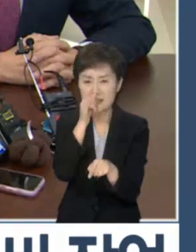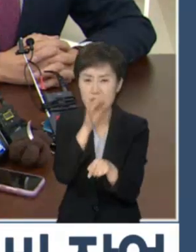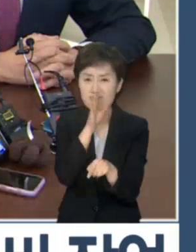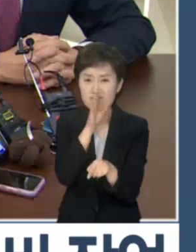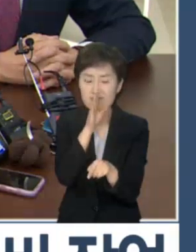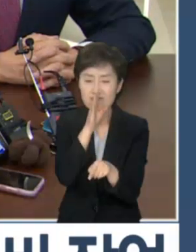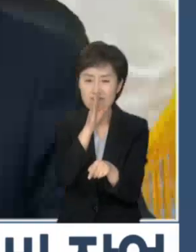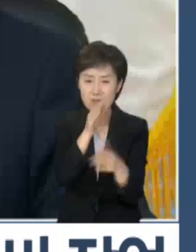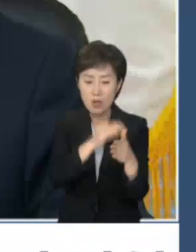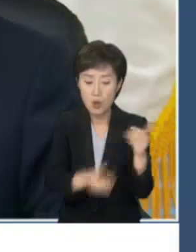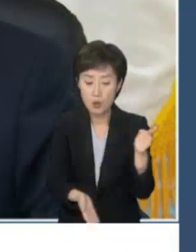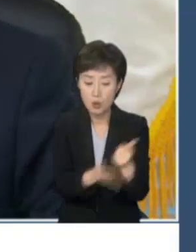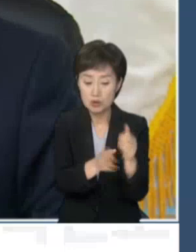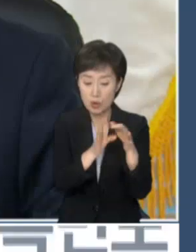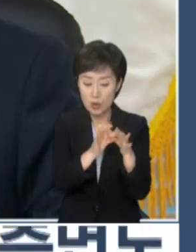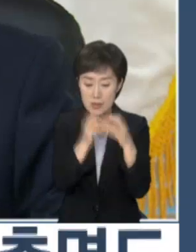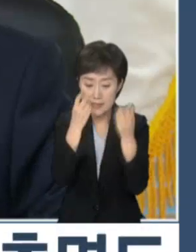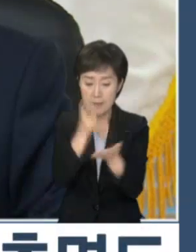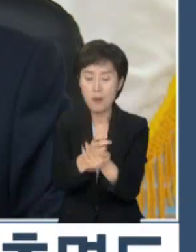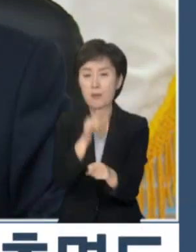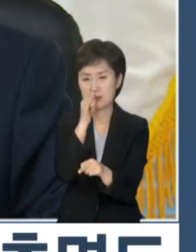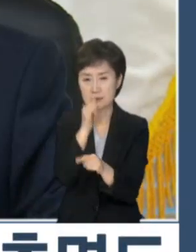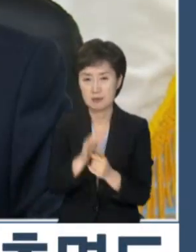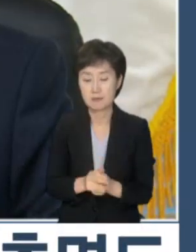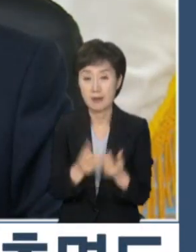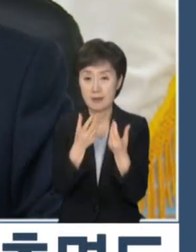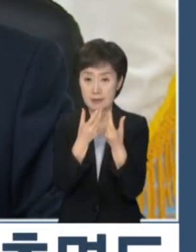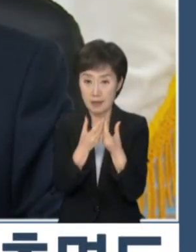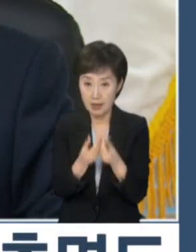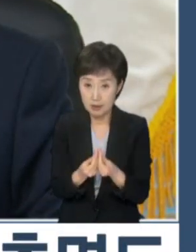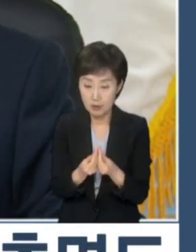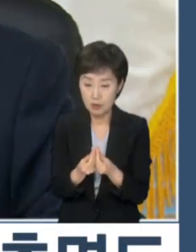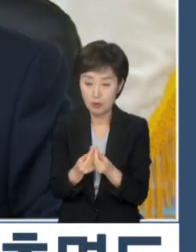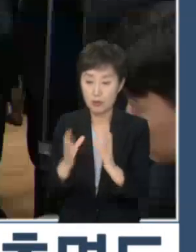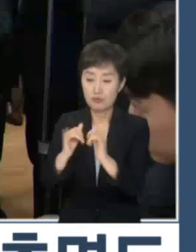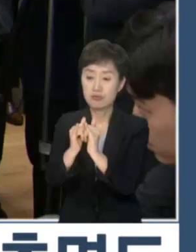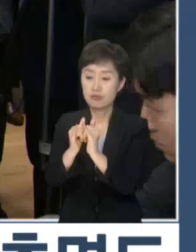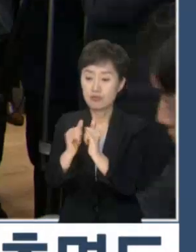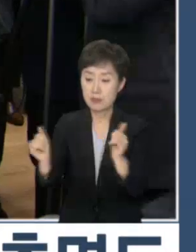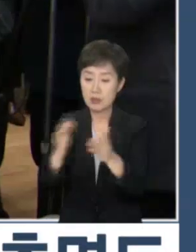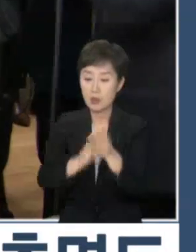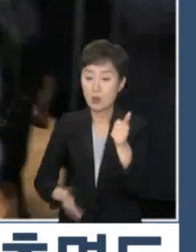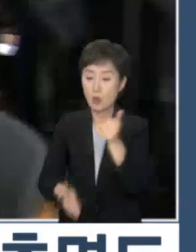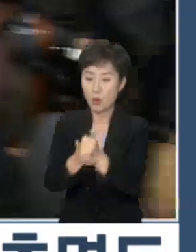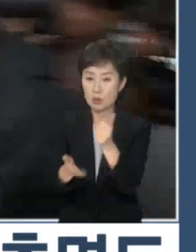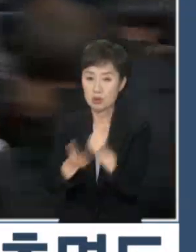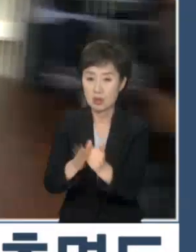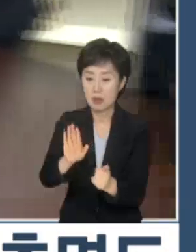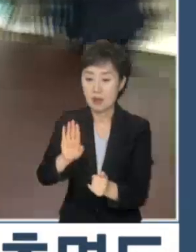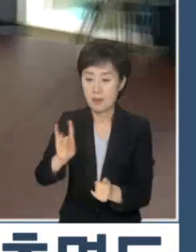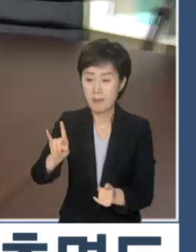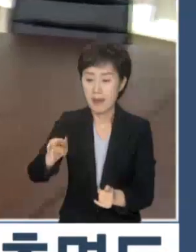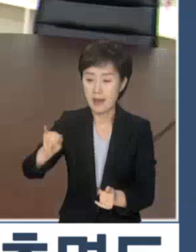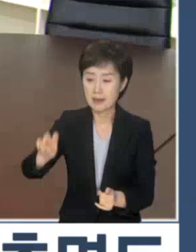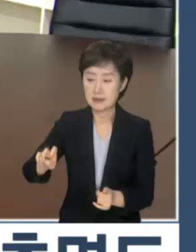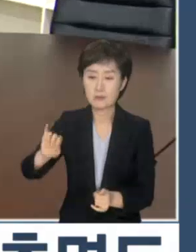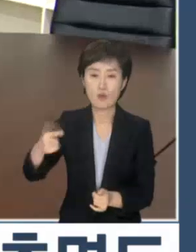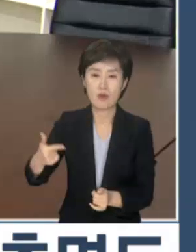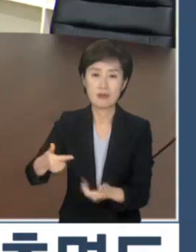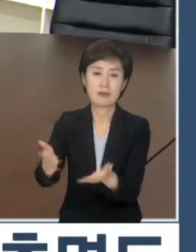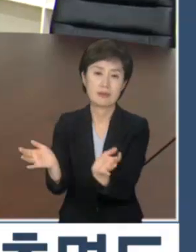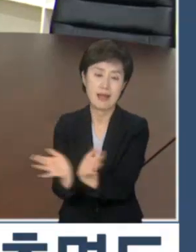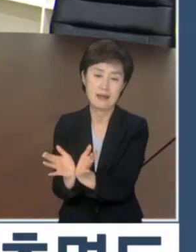관련해서. 예를 들자면은 국민공천 배심원단이 구성이 되게 돼 있습니다. 당헌에 그렇게 돼